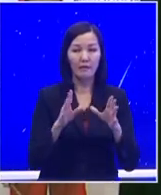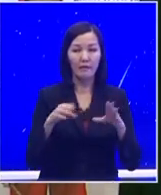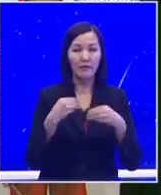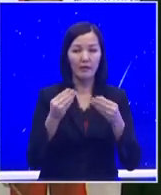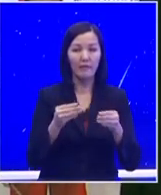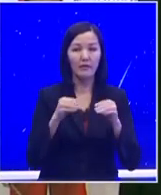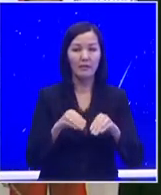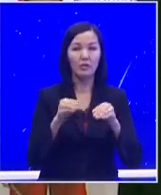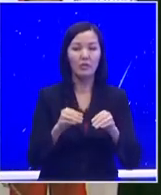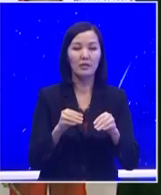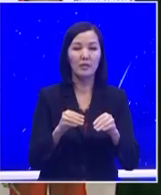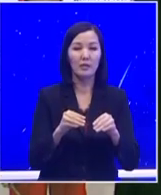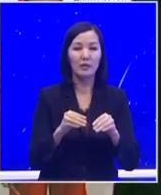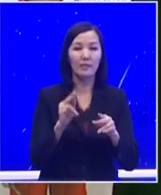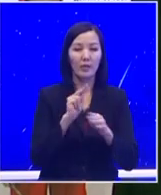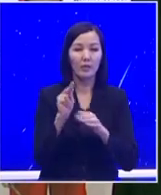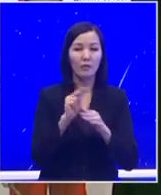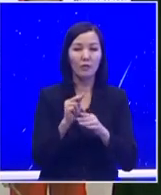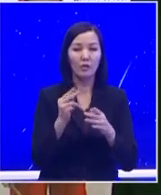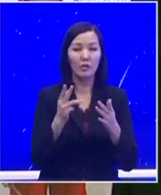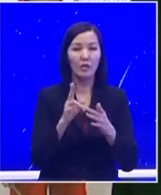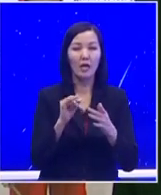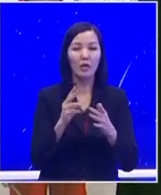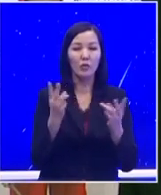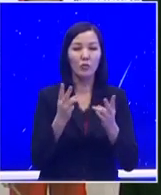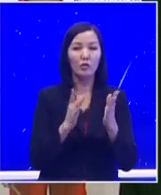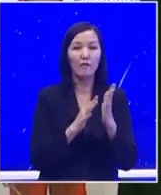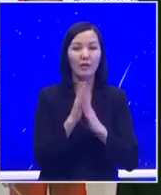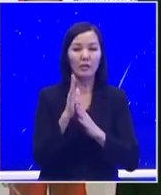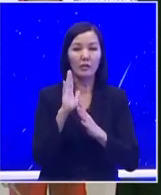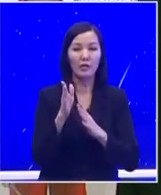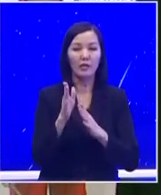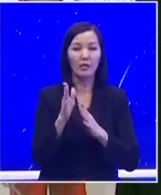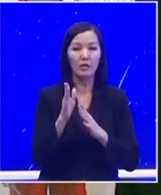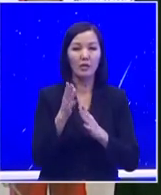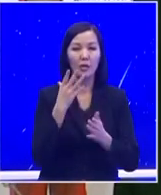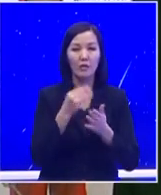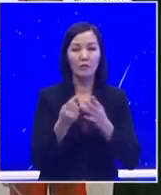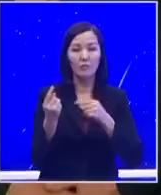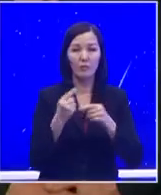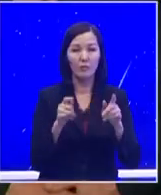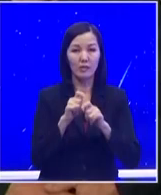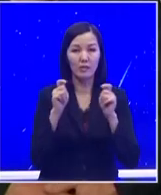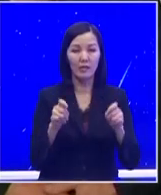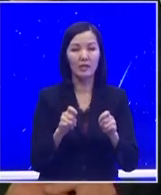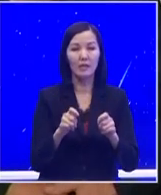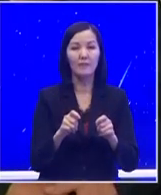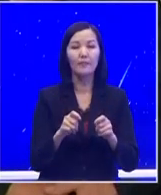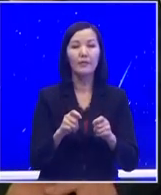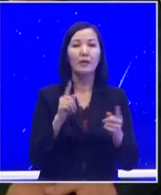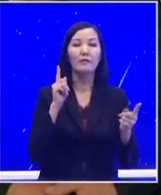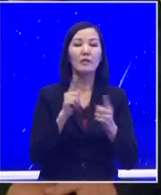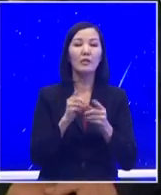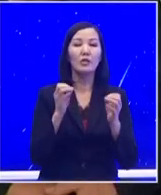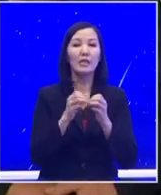выдавать саженцы абрикоса и научить их, как надо выращивать. И в дальнейшем, чтобы их свой бизнес был. На отчетной встрече порядка